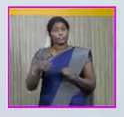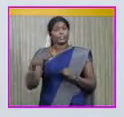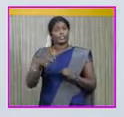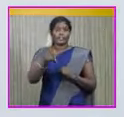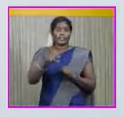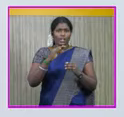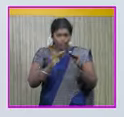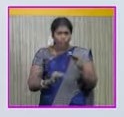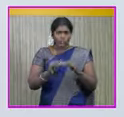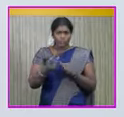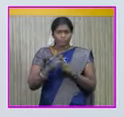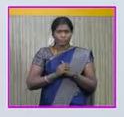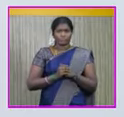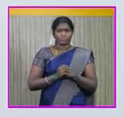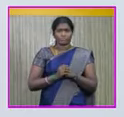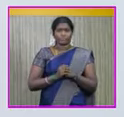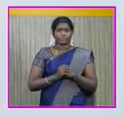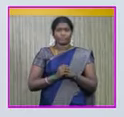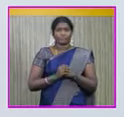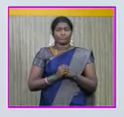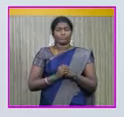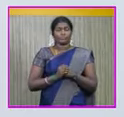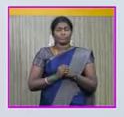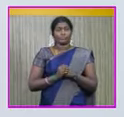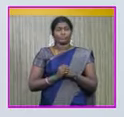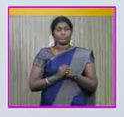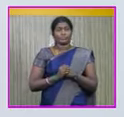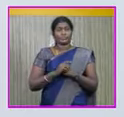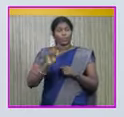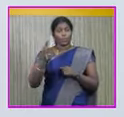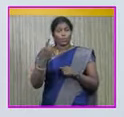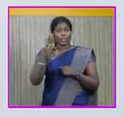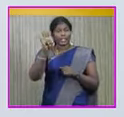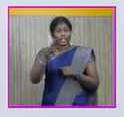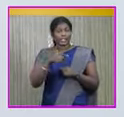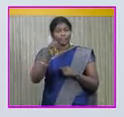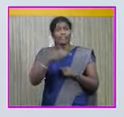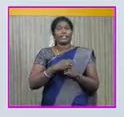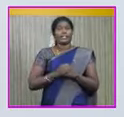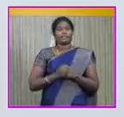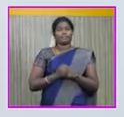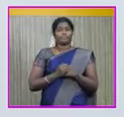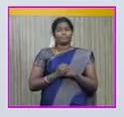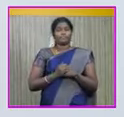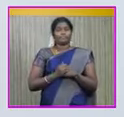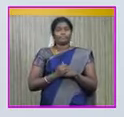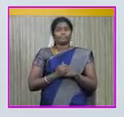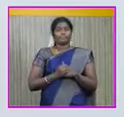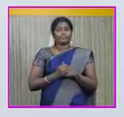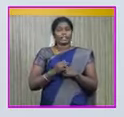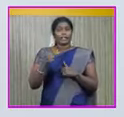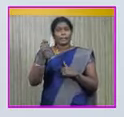முடியுமா? தொகுதியில் ஒரு முறை 4 என்ற மதிப்பை வகுக்கலாம், பகுதியில் 16